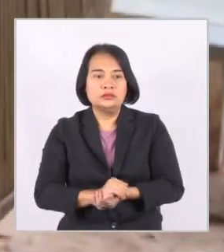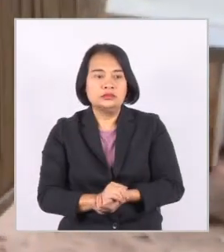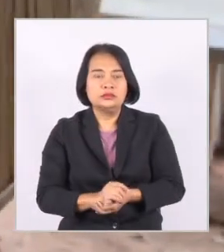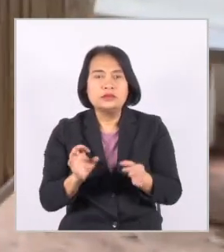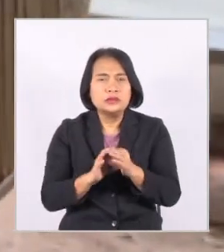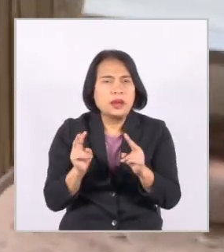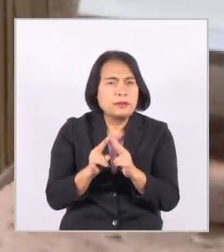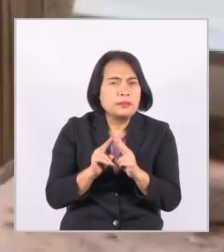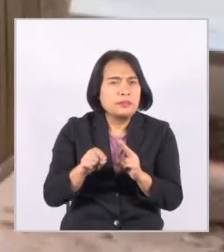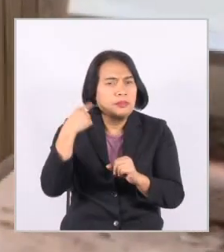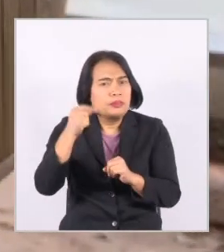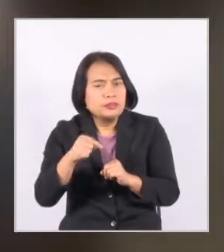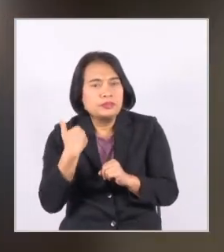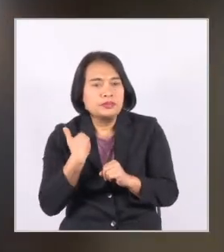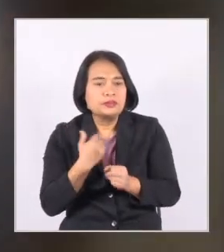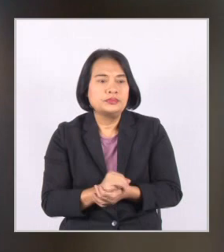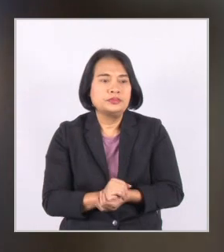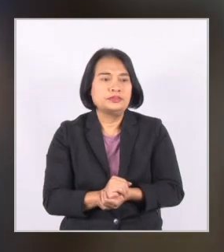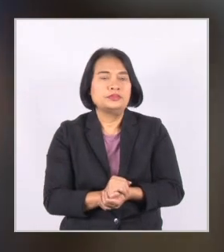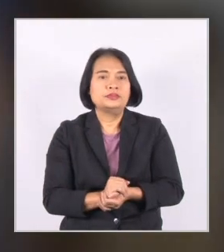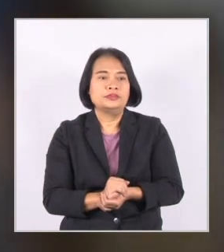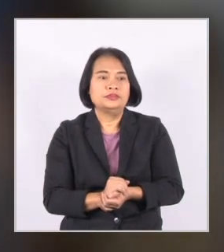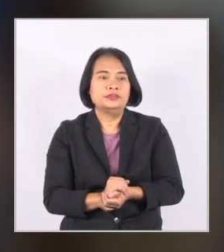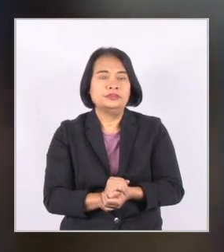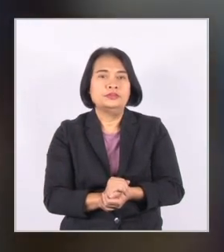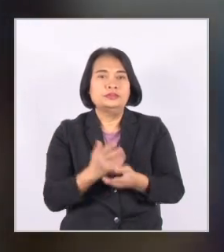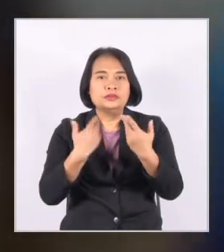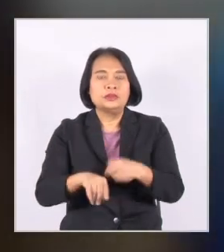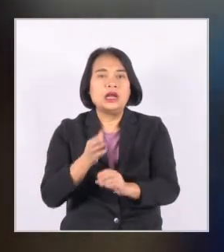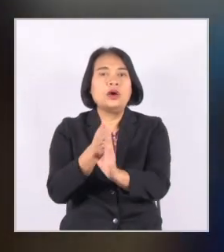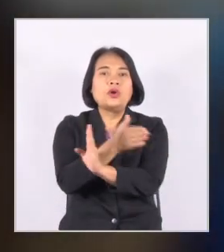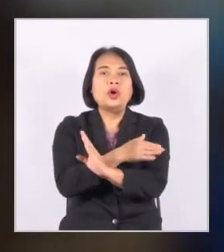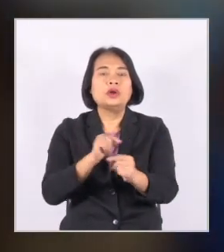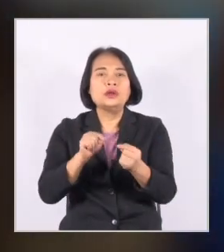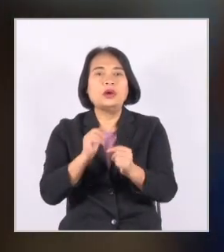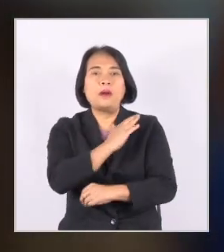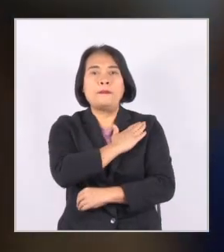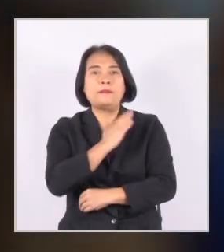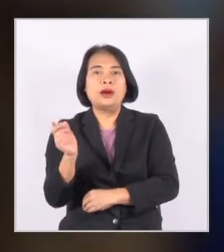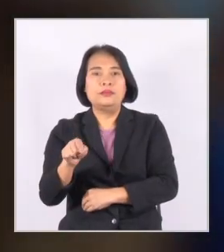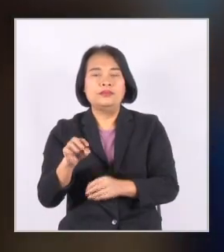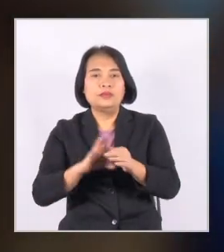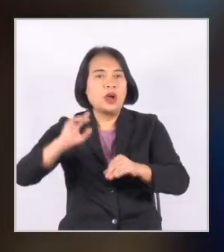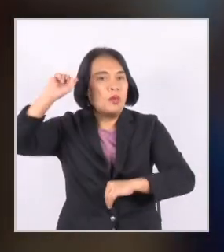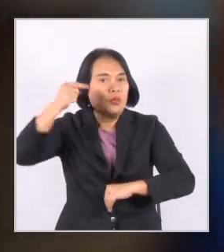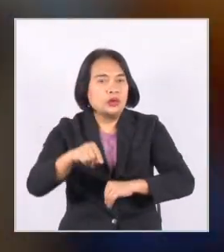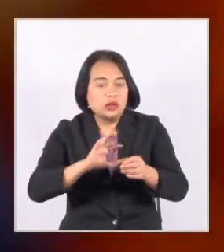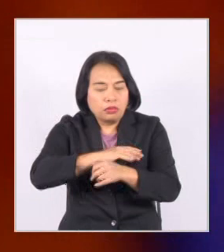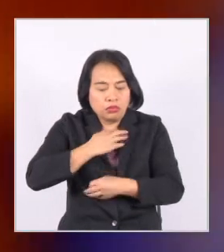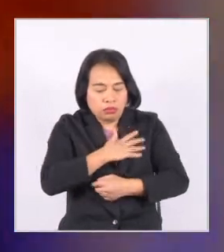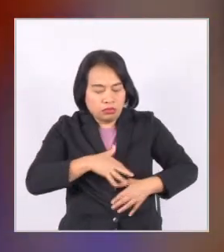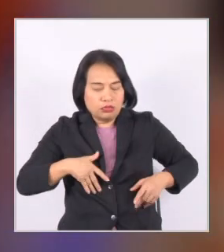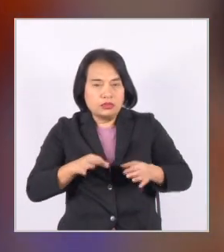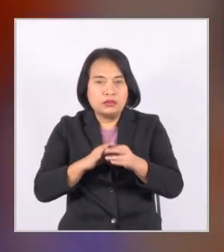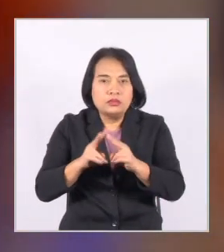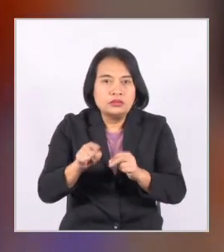อะไรสักอย่างนะคะพระรูปนี้เนี่ยท่านบอกว่าหลวงศักดิ์เคยโดนจับศึกมาก่อนนะเพราะว่าแกไปลวนลามลูกศิษย์ซึ่งเป็นหญิงสาวเหมือนกับว่าไปปล้ำสาวแบบ